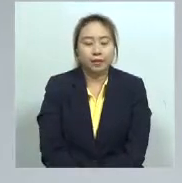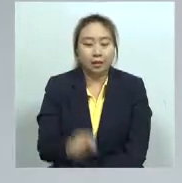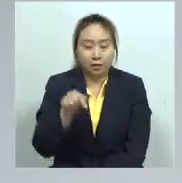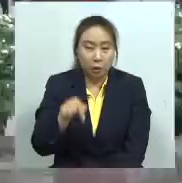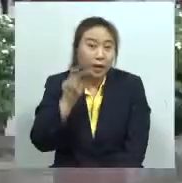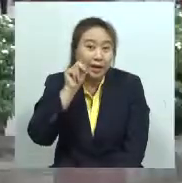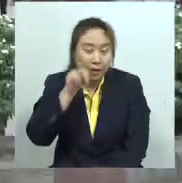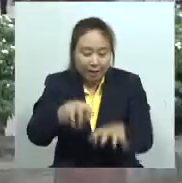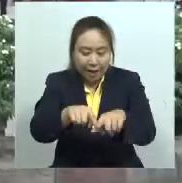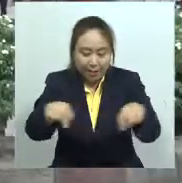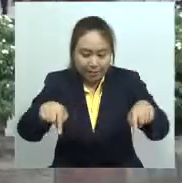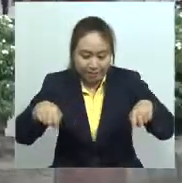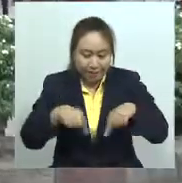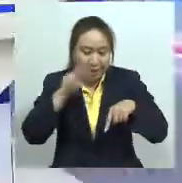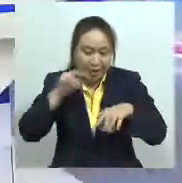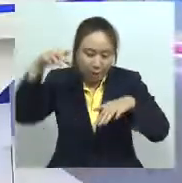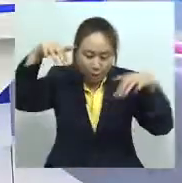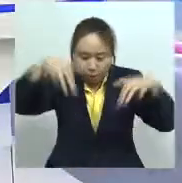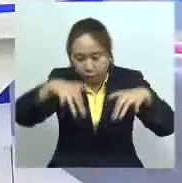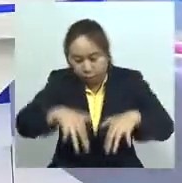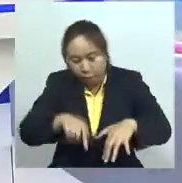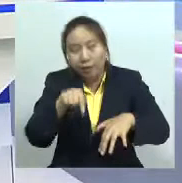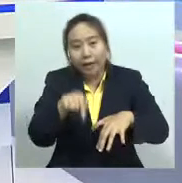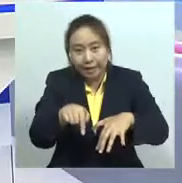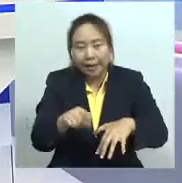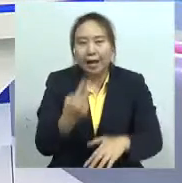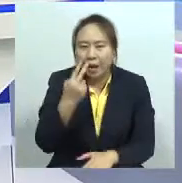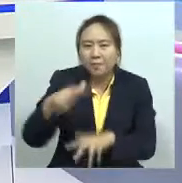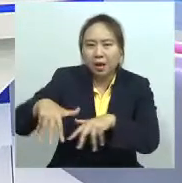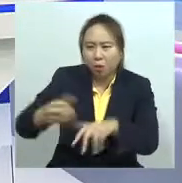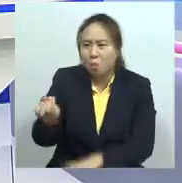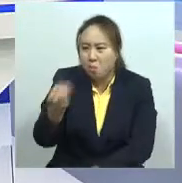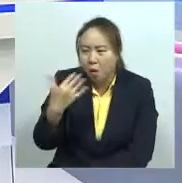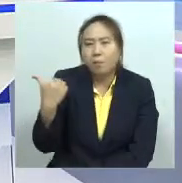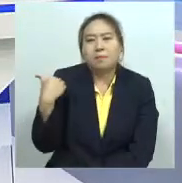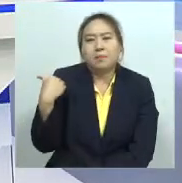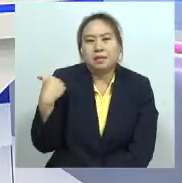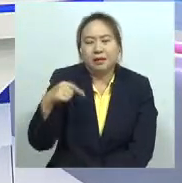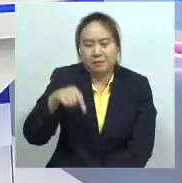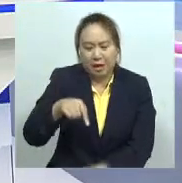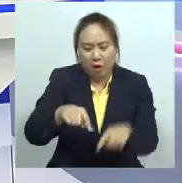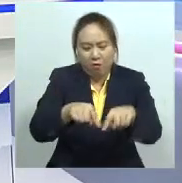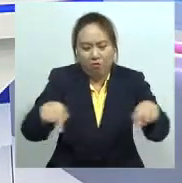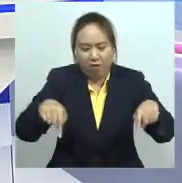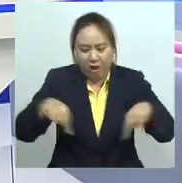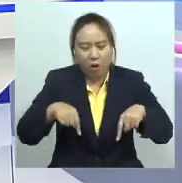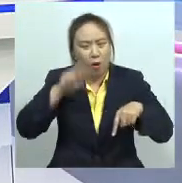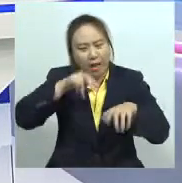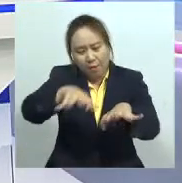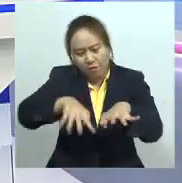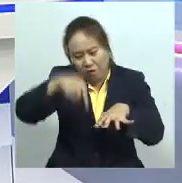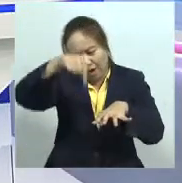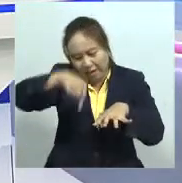ท่อระบายน้ำนะคะอย่างทีมข่าวลงไปเนี่ยไปเจอประชาชนหลายคนก็บอกนอกจากฝาท่อแล้วพื้นผิวฟุตบาทเองก็อยากจะฝากให้เข้า